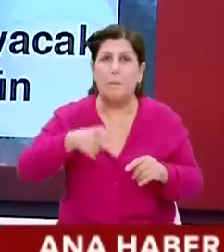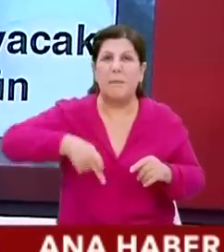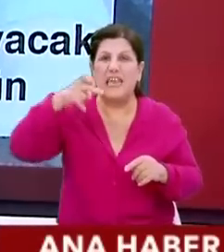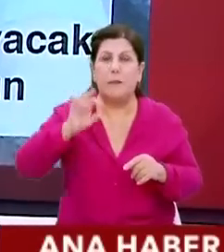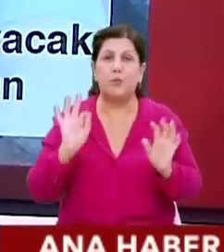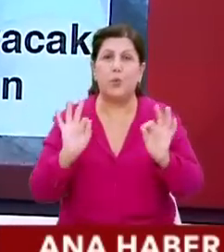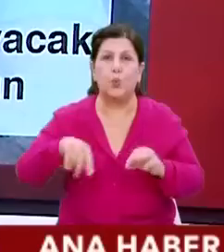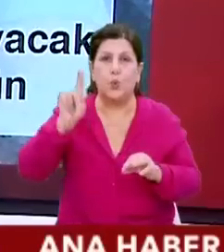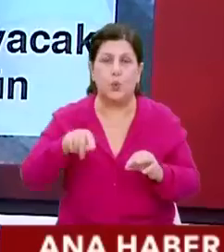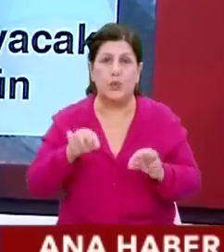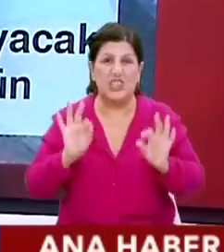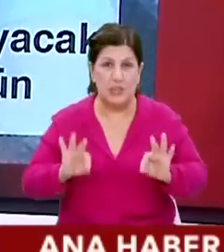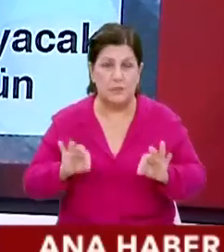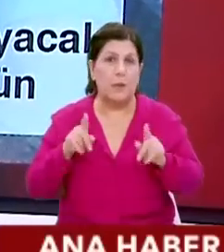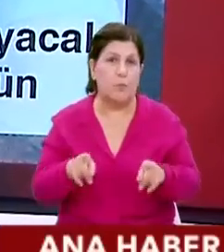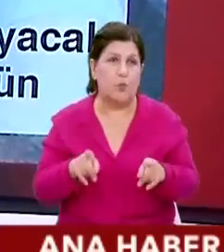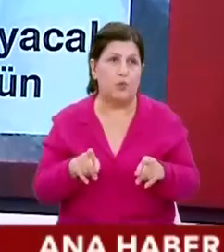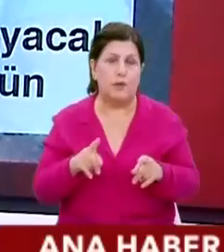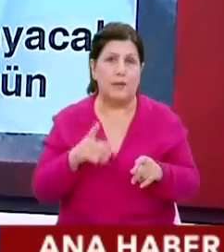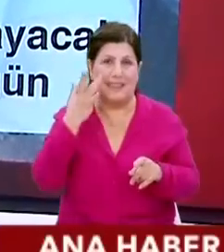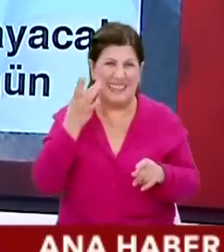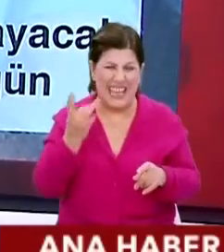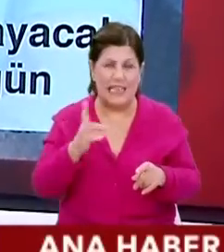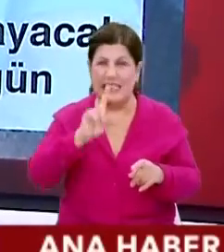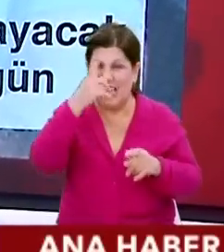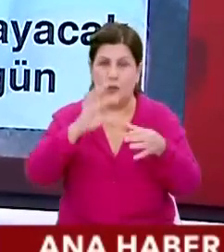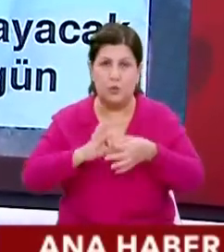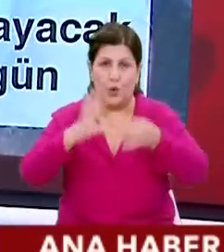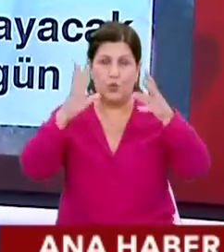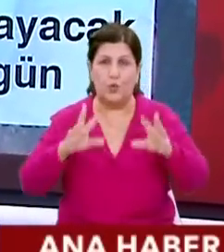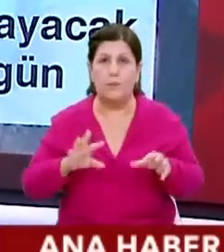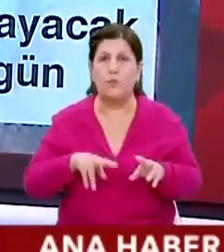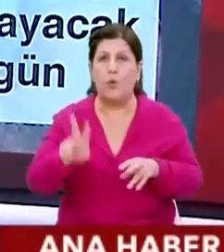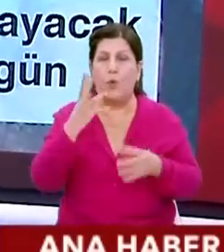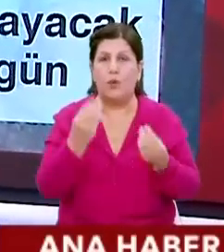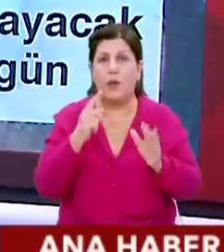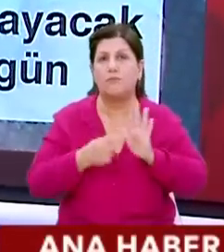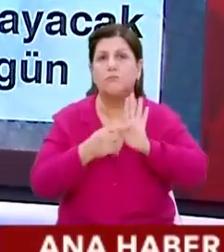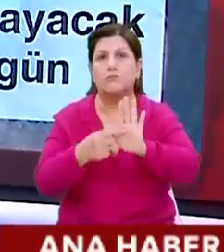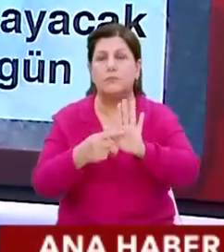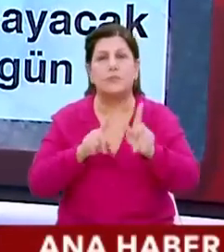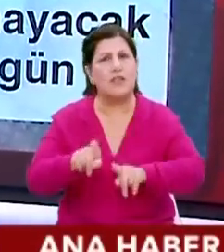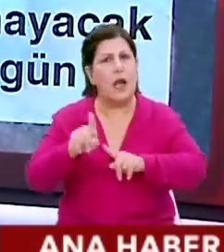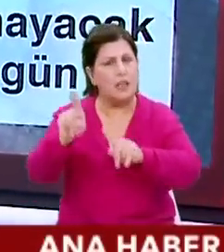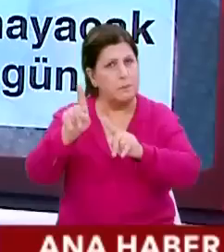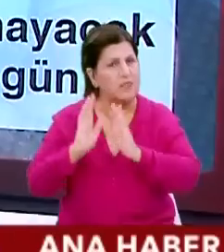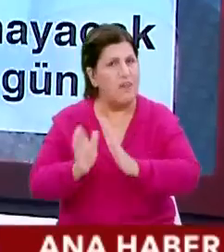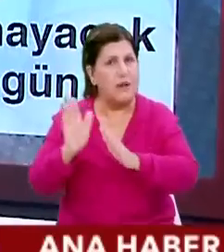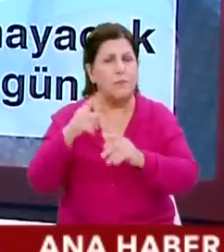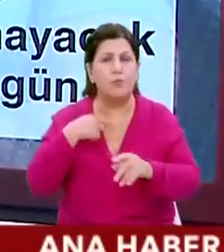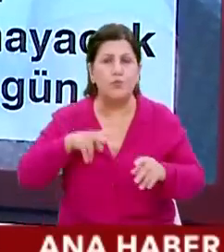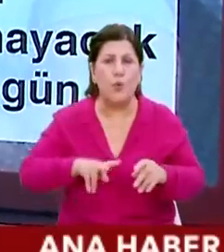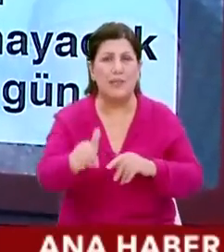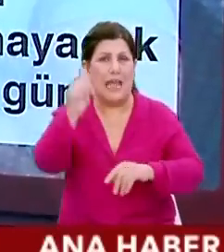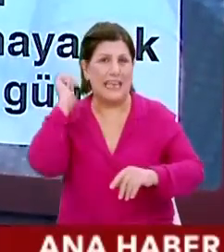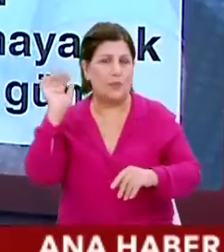günü şu anda bu net ve tek çözüm yolu olarak görünüyor takipe devam ediyoruz Bu yoldan